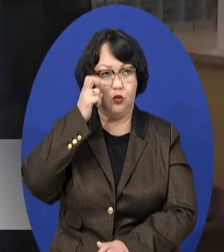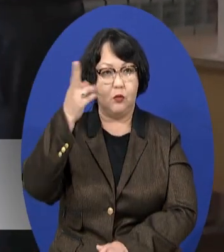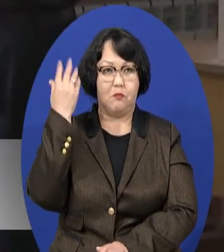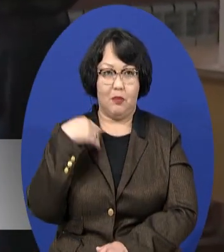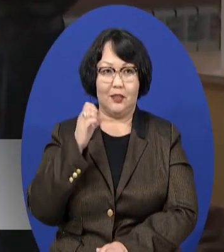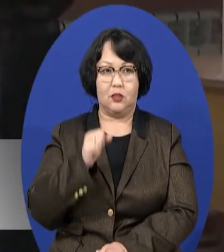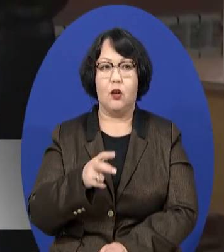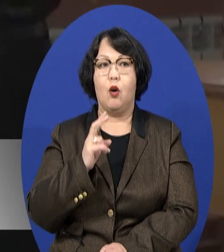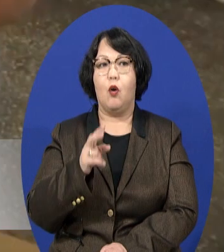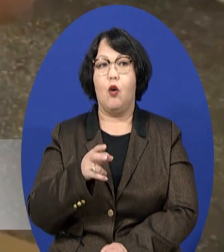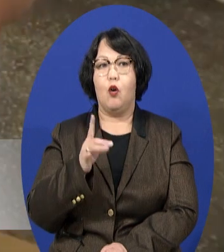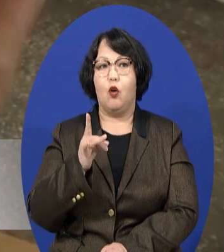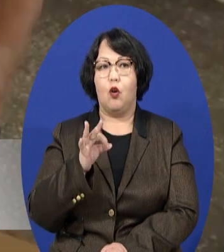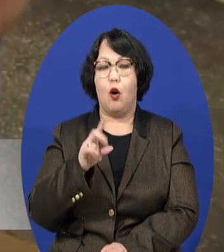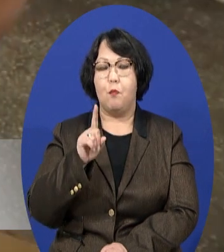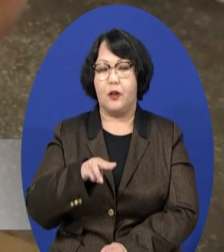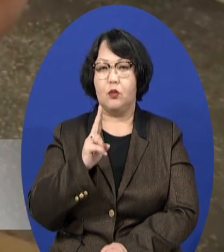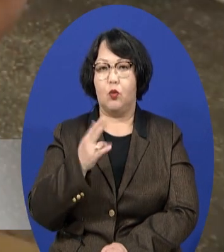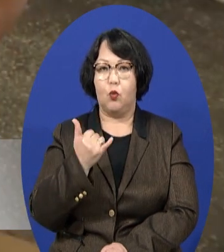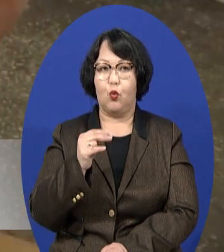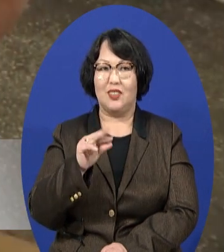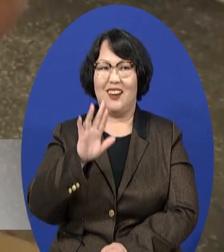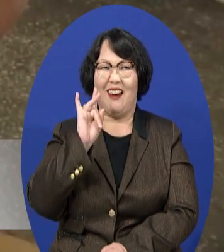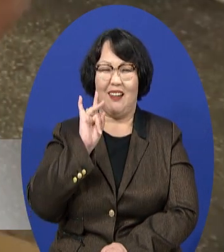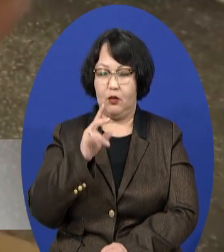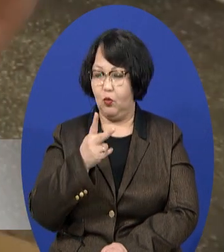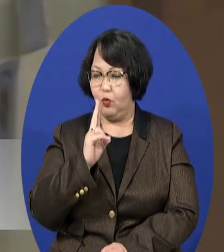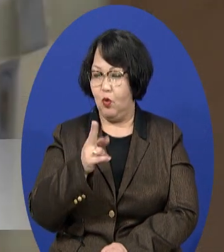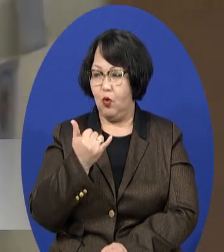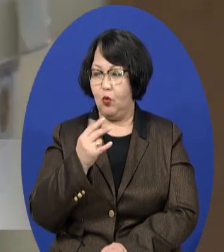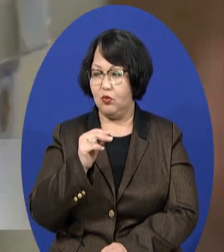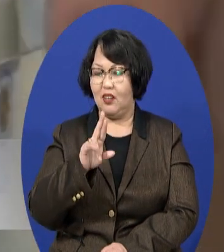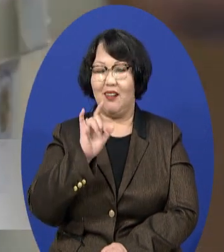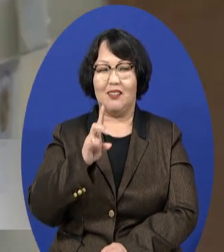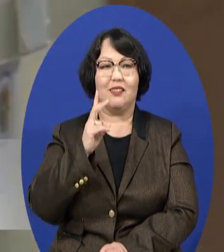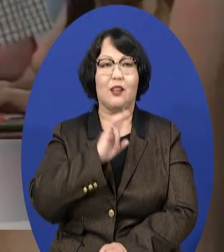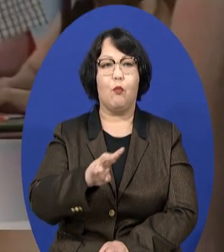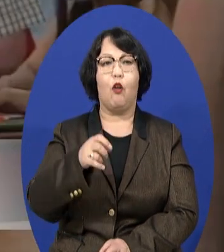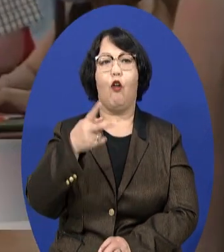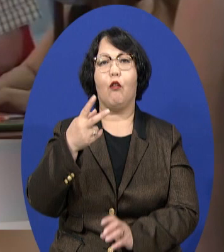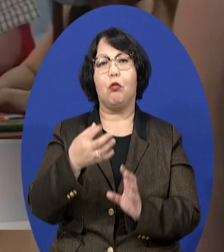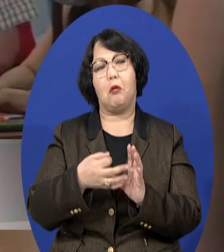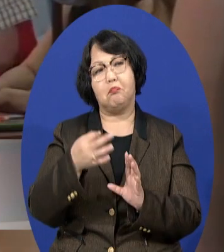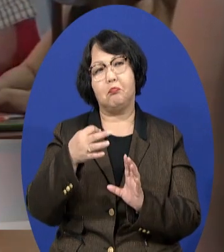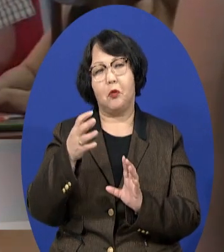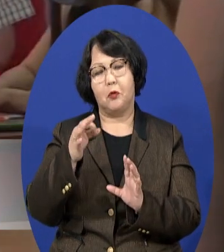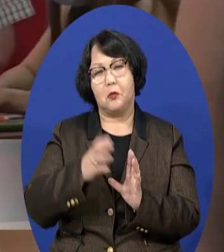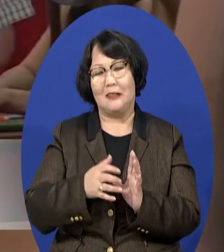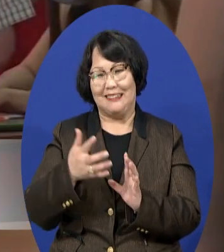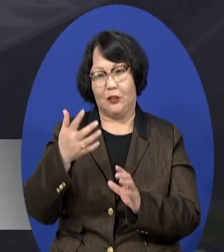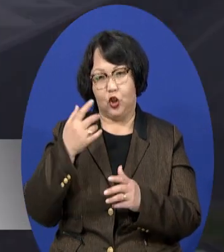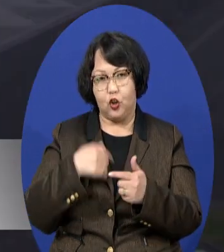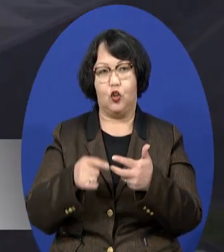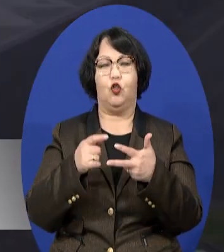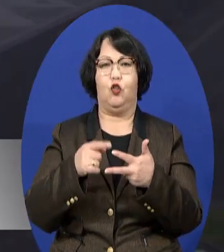Роберт Гочарианы нам 21% саналаар хоёрт эрэмблэгджээ. Тус улсын иргэд энэ удаагийн хугацаанаас өмнөх сонгуулийн